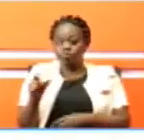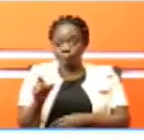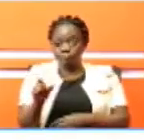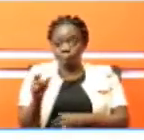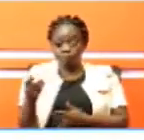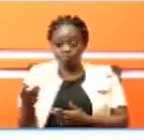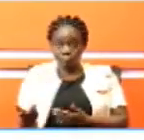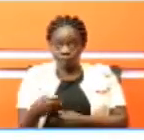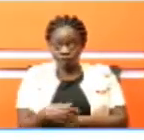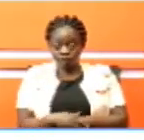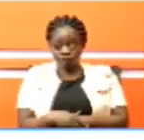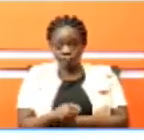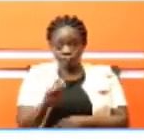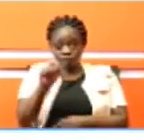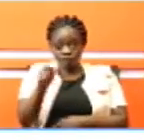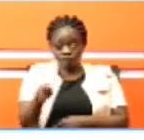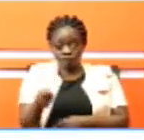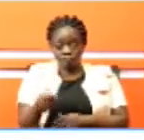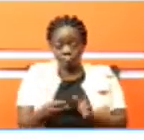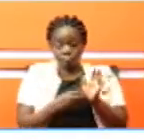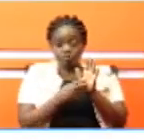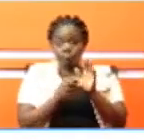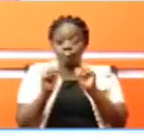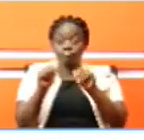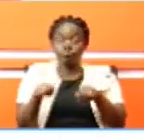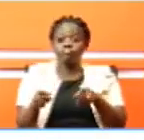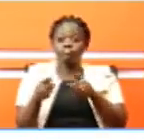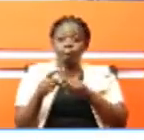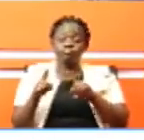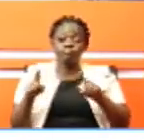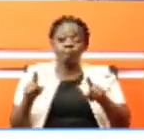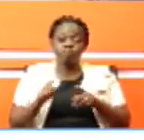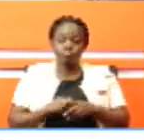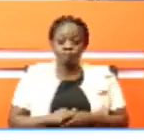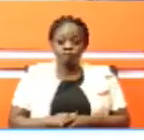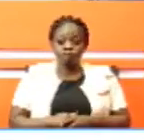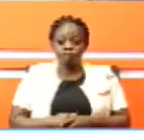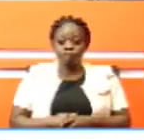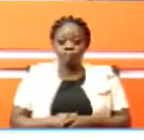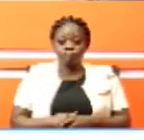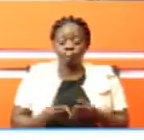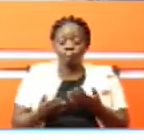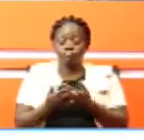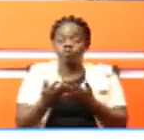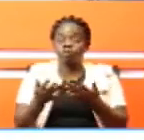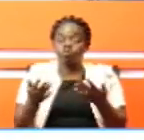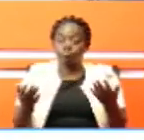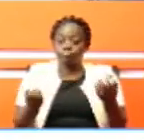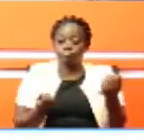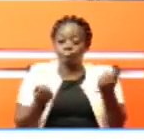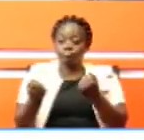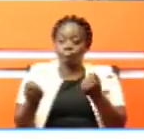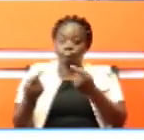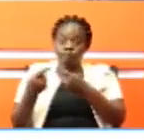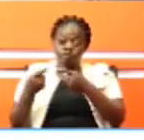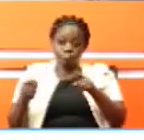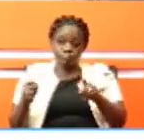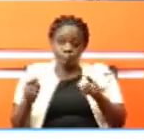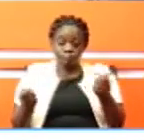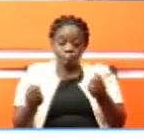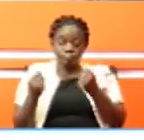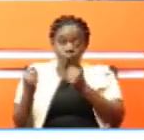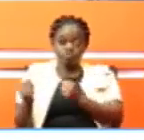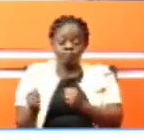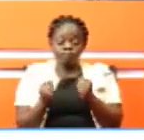liro lw'oteekamu switch n'eraga awo osobola ogitegula. Buli kidduka kiyina amaanyi ag'enjawulo n'obuzito bwa